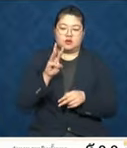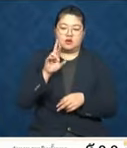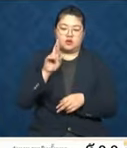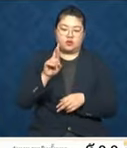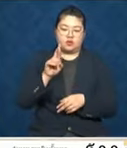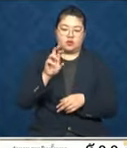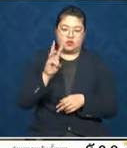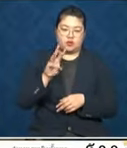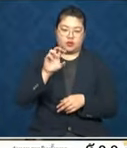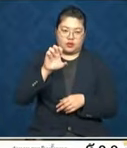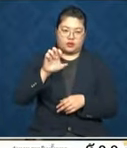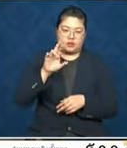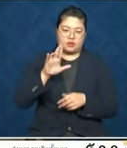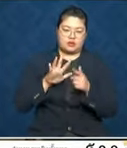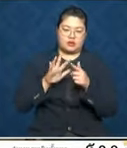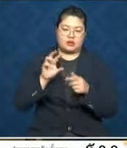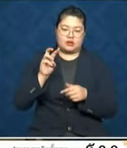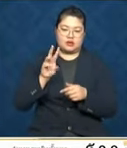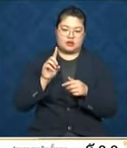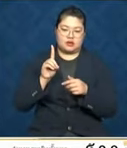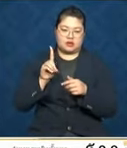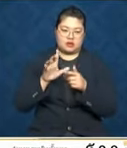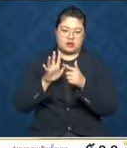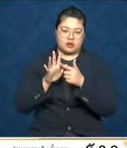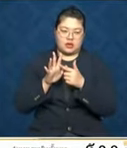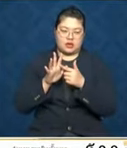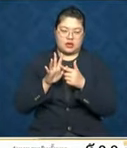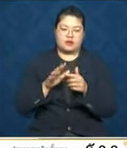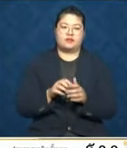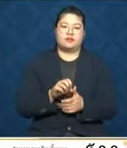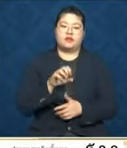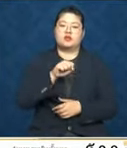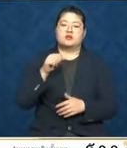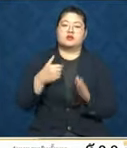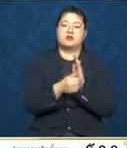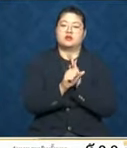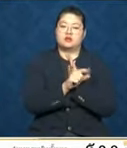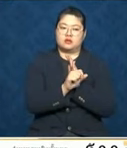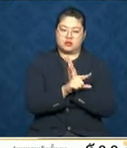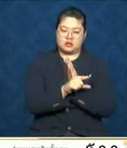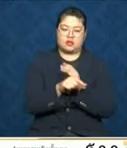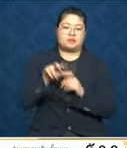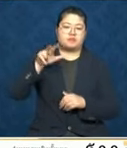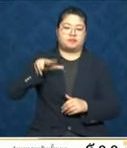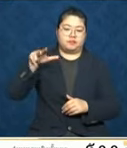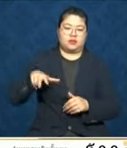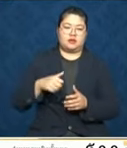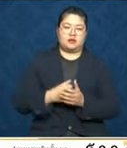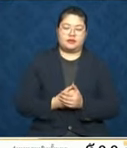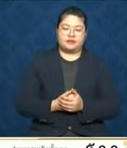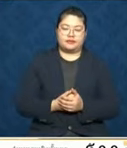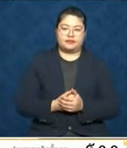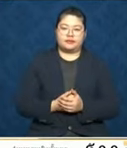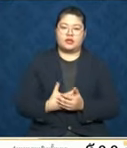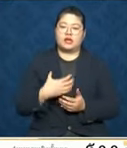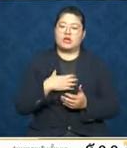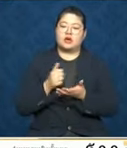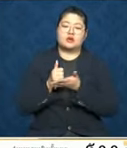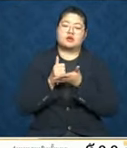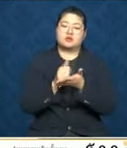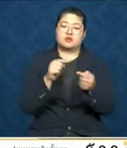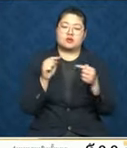จัตสมาชิกสภาผู้แทนราษฎรจังหวัดศรีสะเกษพรรคเพื่อไทยค่ะขอความอนุเคราะห์โคร